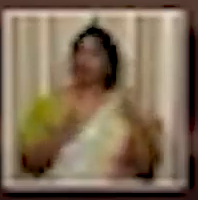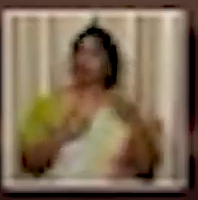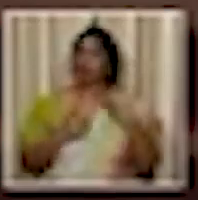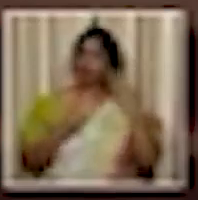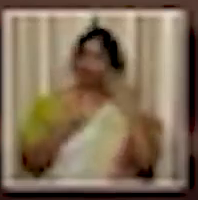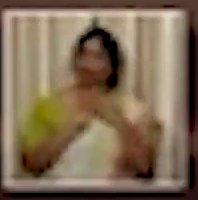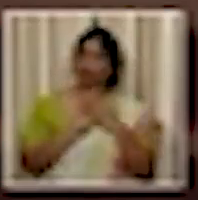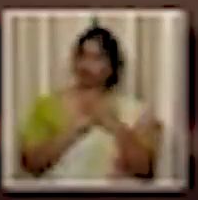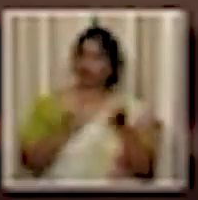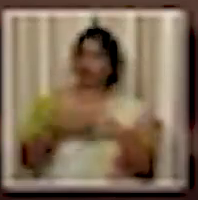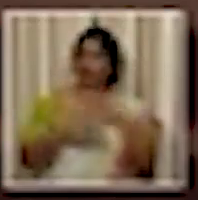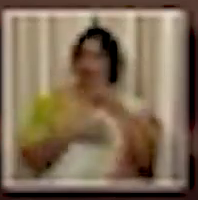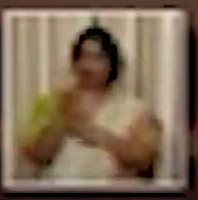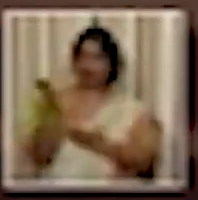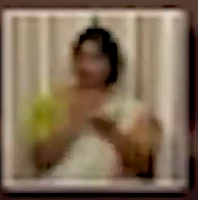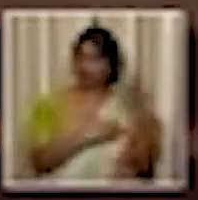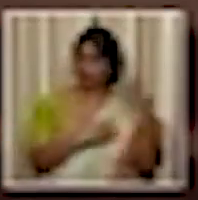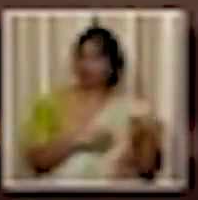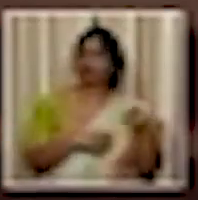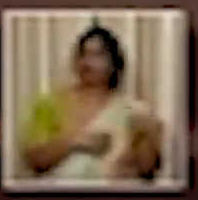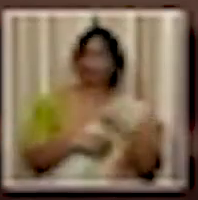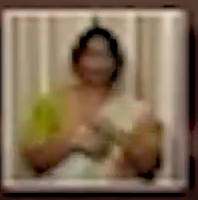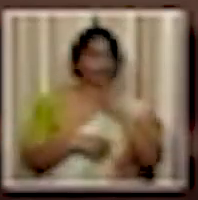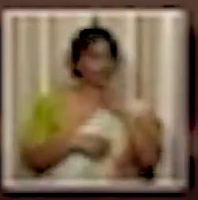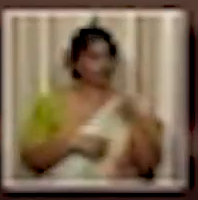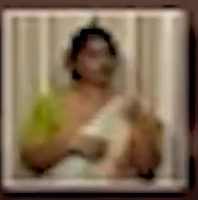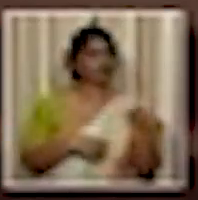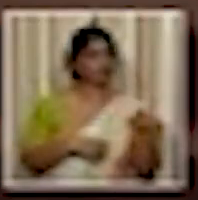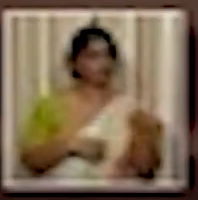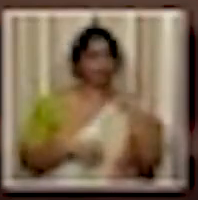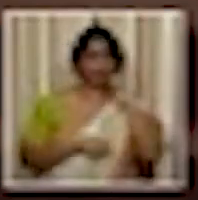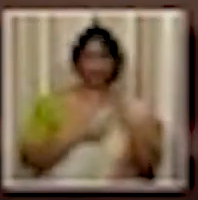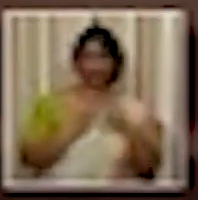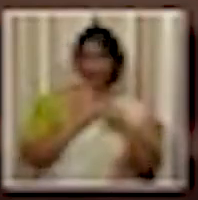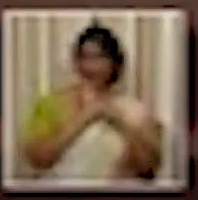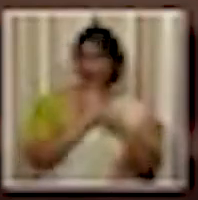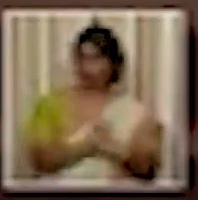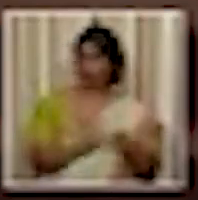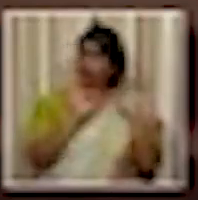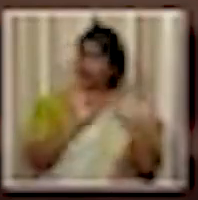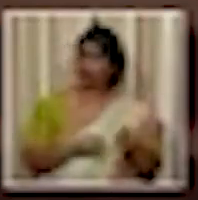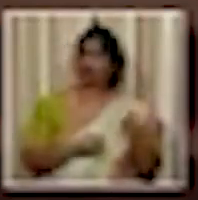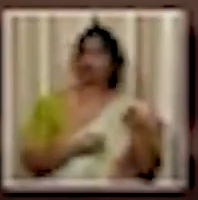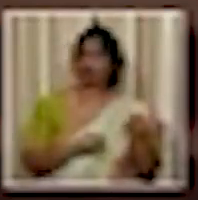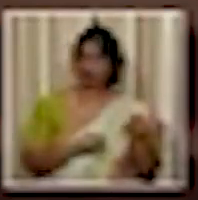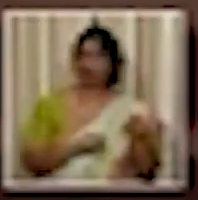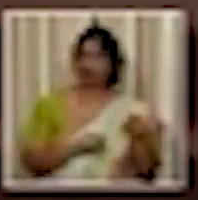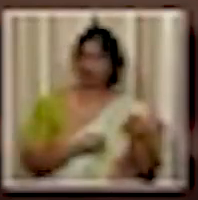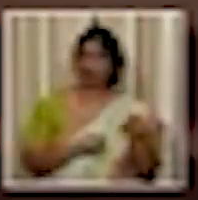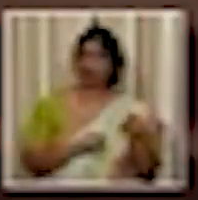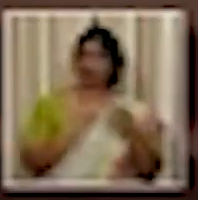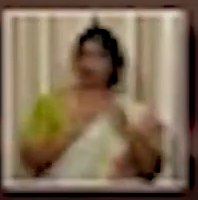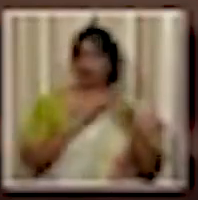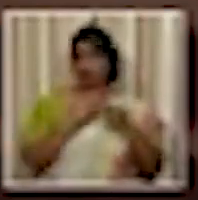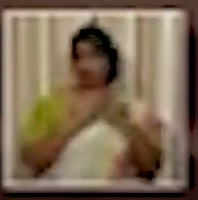සම්බන්ධව කැබිනට් පත්‍රිකාවක් ඉදිරිපත් කරලා මම ඉල්ලීමක් කරා ඒ මිනිසුන්ට අසාධාරණයක් වෙන්න බෑ. ඒ නිසා ඒක මෙච්චර